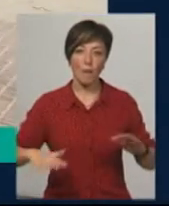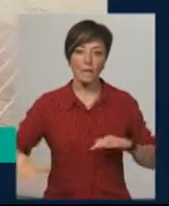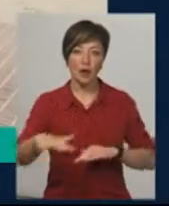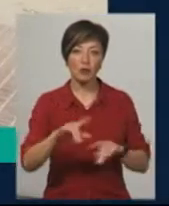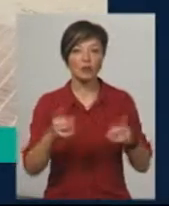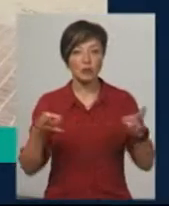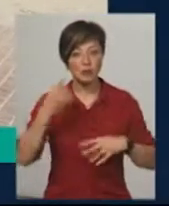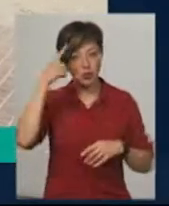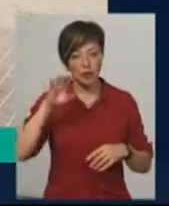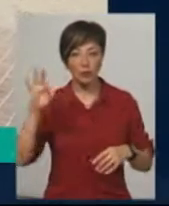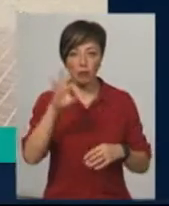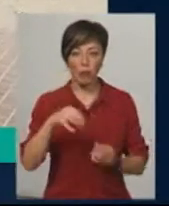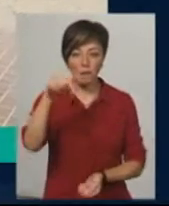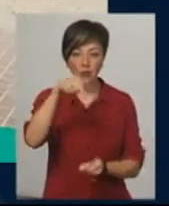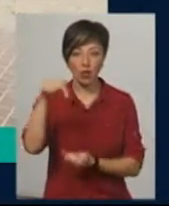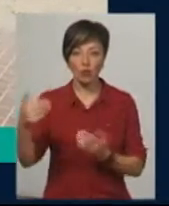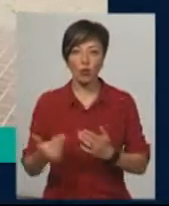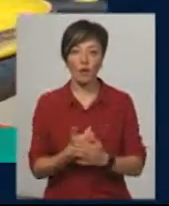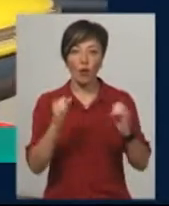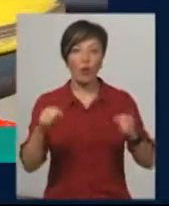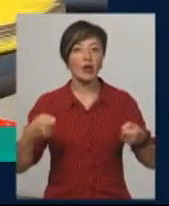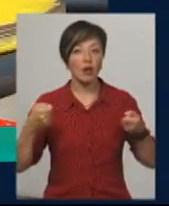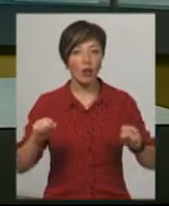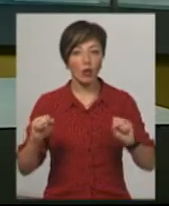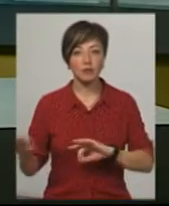Що потрібно знати про призначення нових гойдалок?